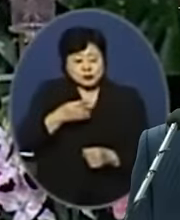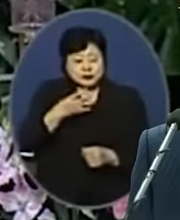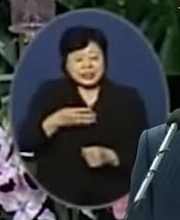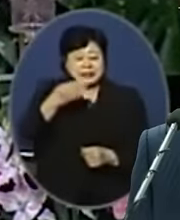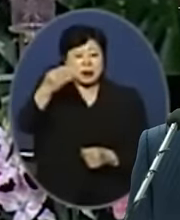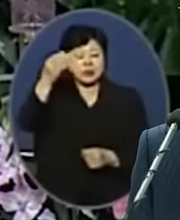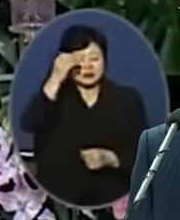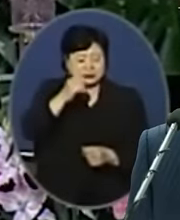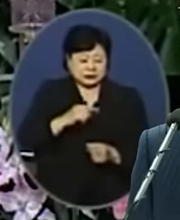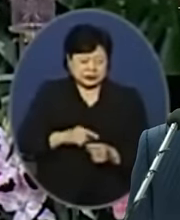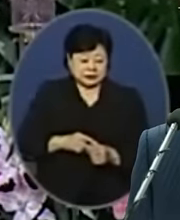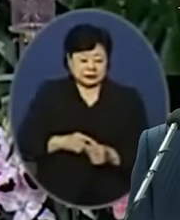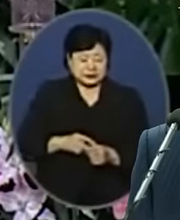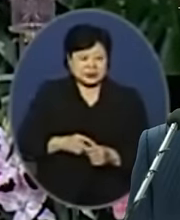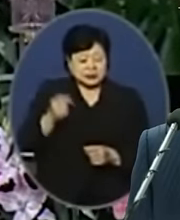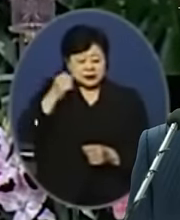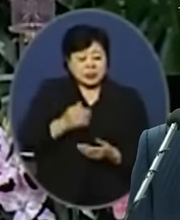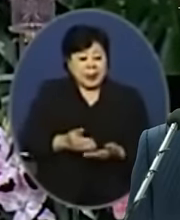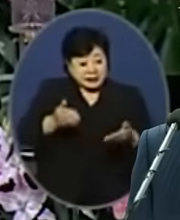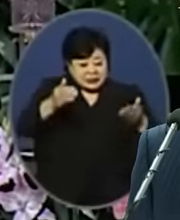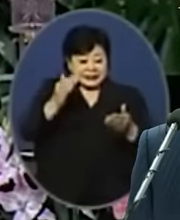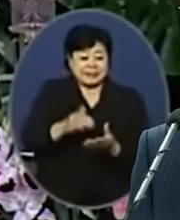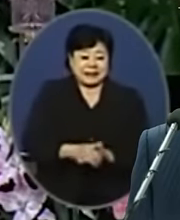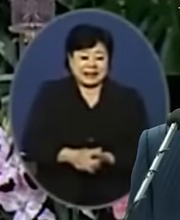4차원의 영적 성령의 그릇인 것입니다.